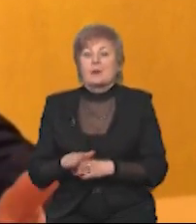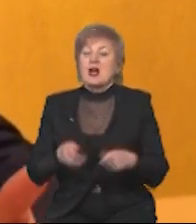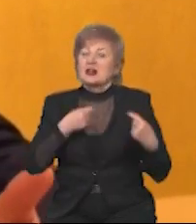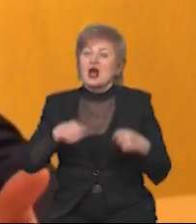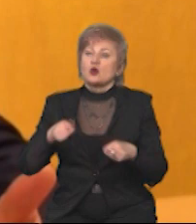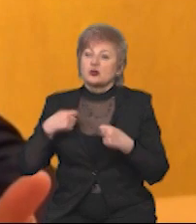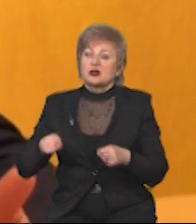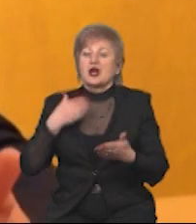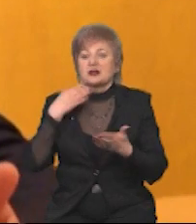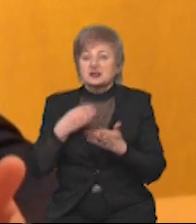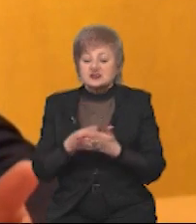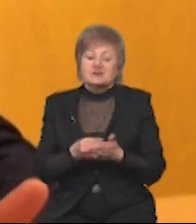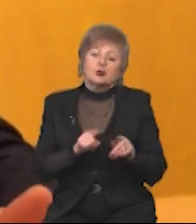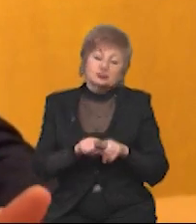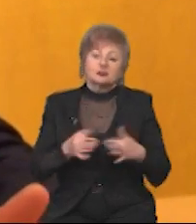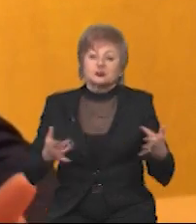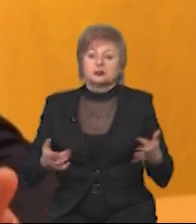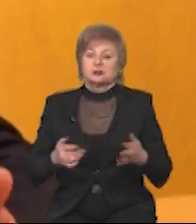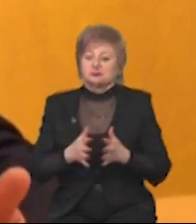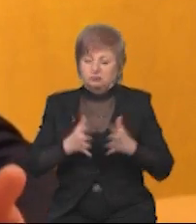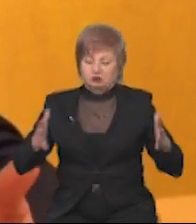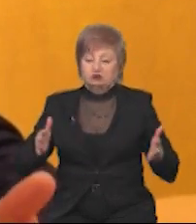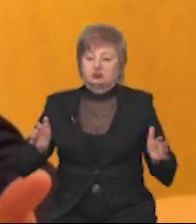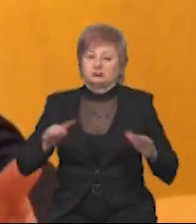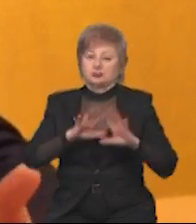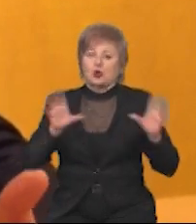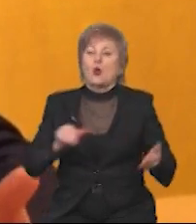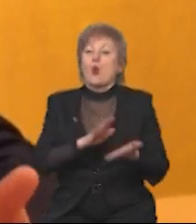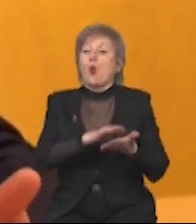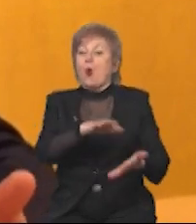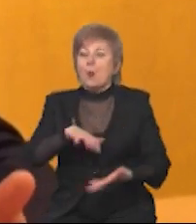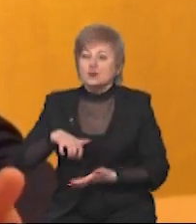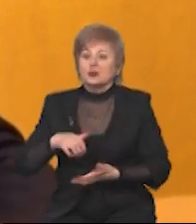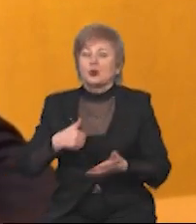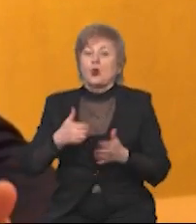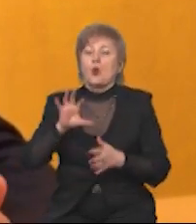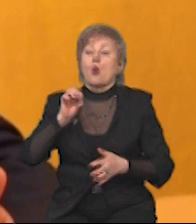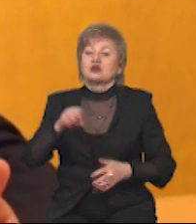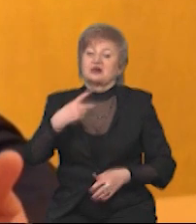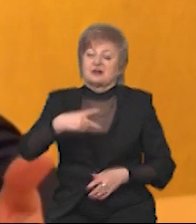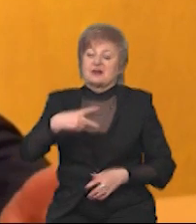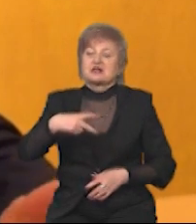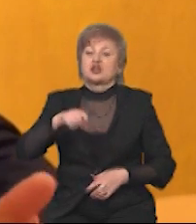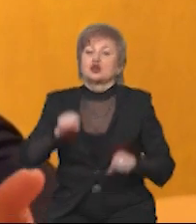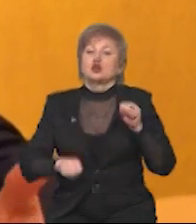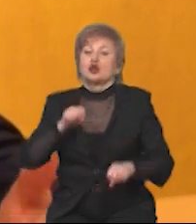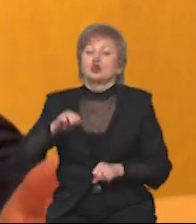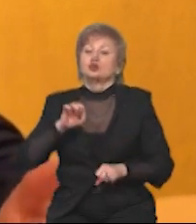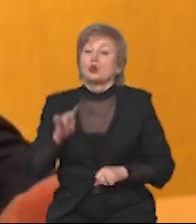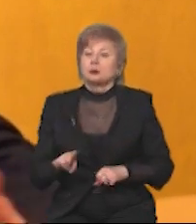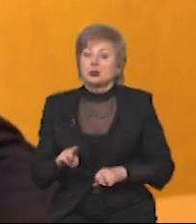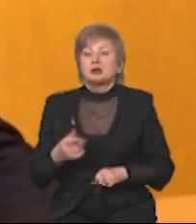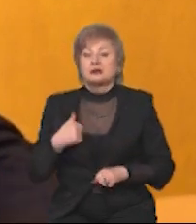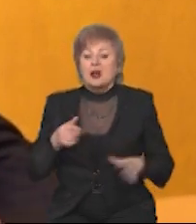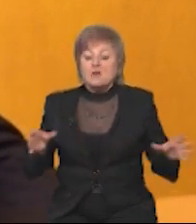реалізацію своєї овочевої продукції великими партіями приблизно від 20 тонн. Так нам спільно